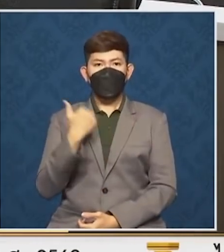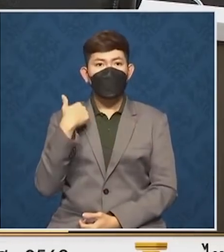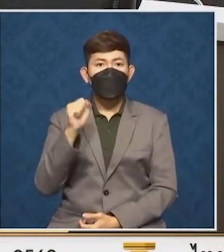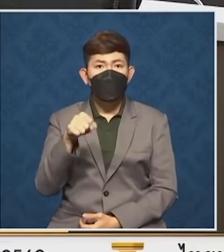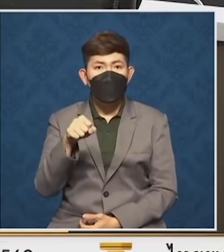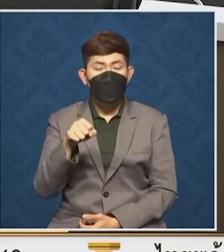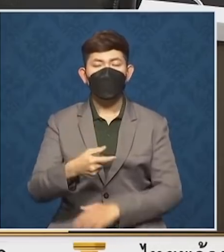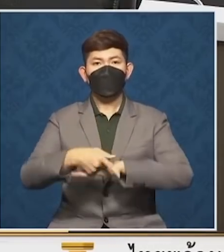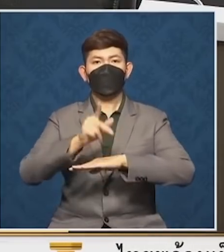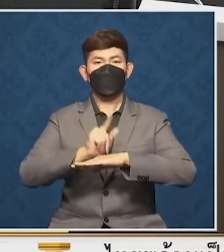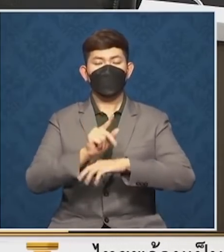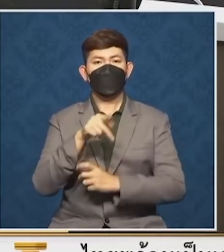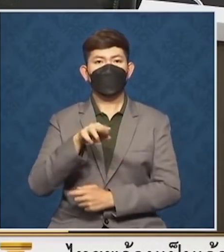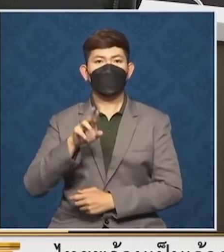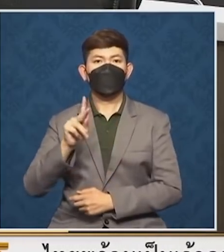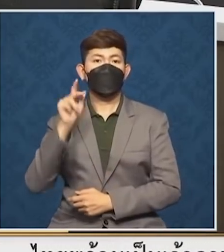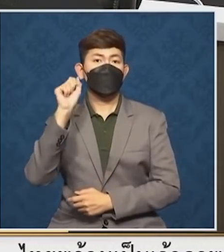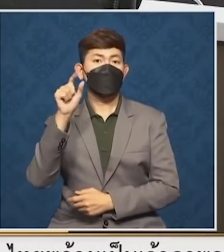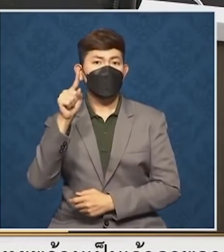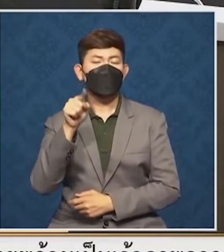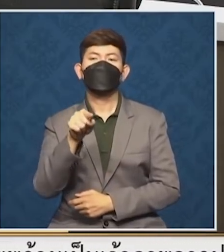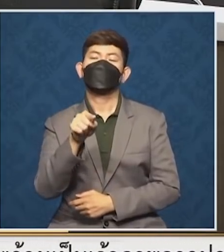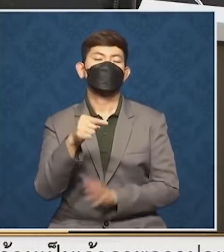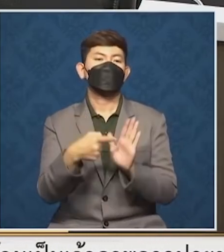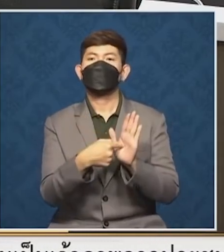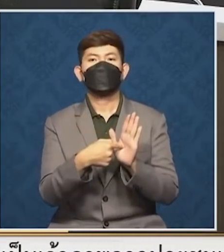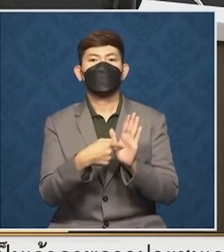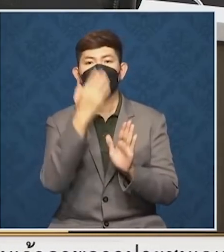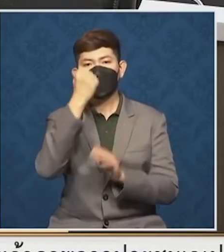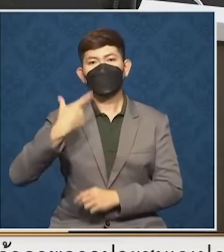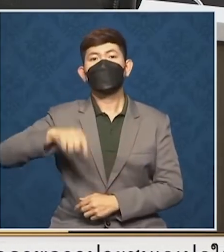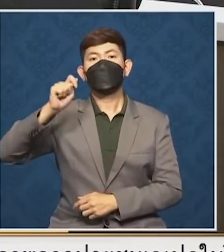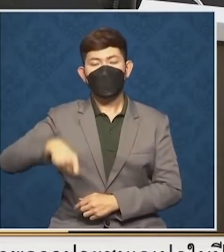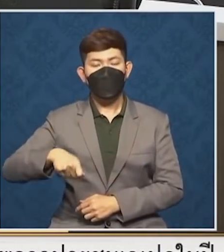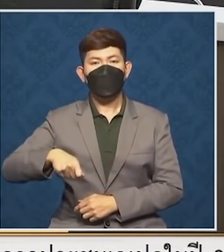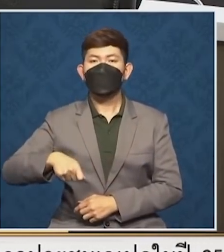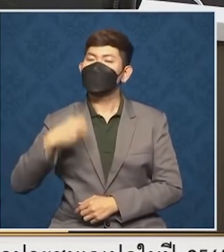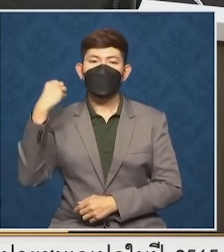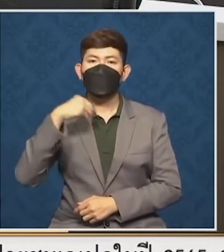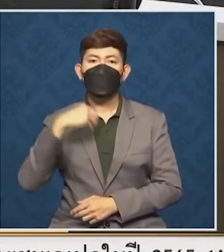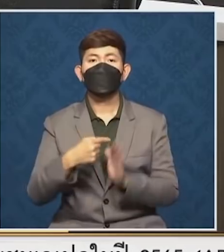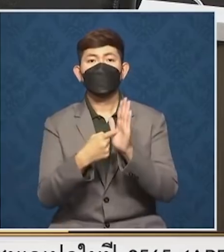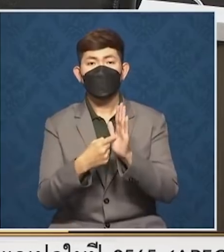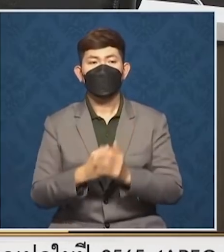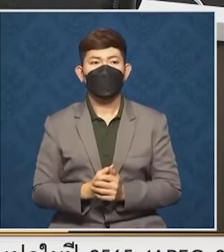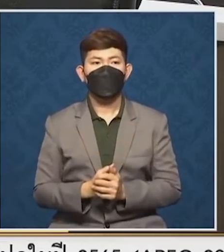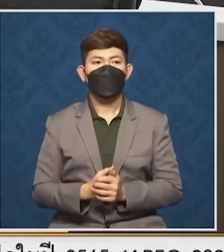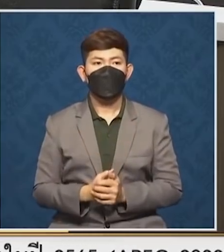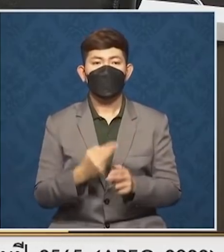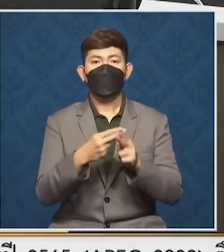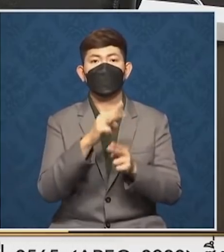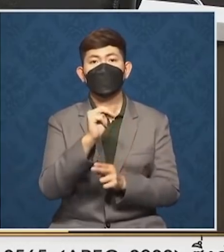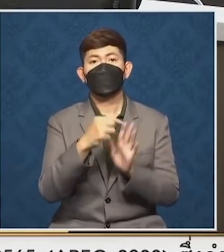ท่านประธานคะพ.ร.ก.ฉุกเฉินนะคะมีไว้เป็นเพียงข้ออ้างเพราะศาลนะคะก็ได้ตัดสินมาหลายคดีแล้วไม่ว่าจะเป็นคดีของน้องไมค์พัสราว